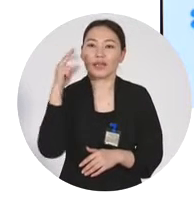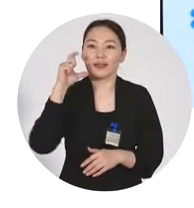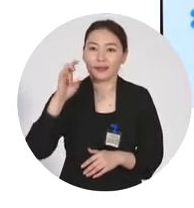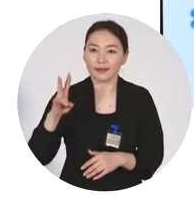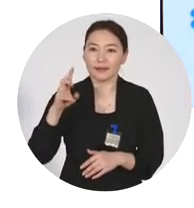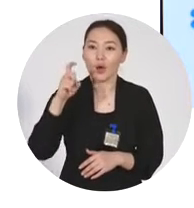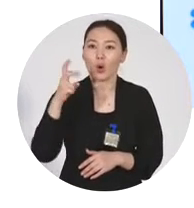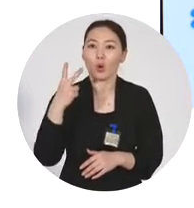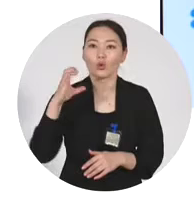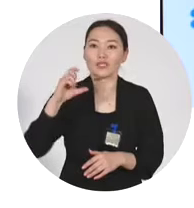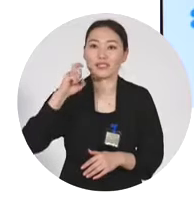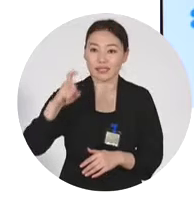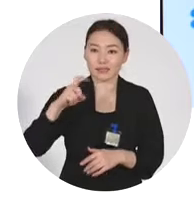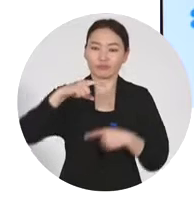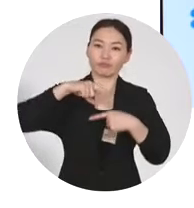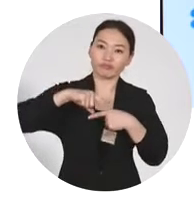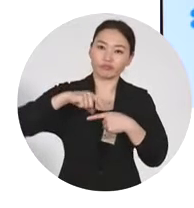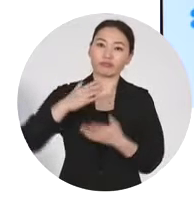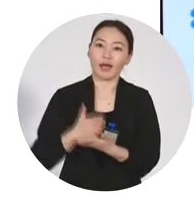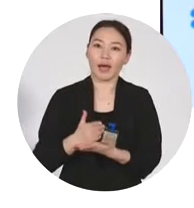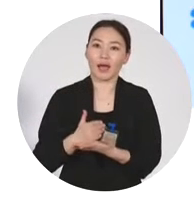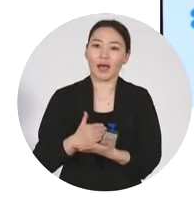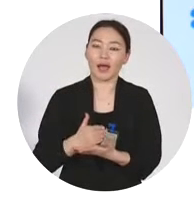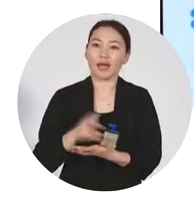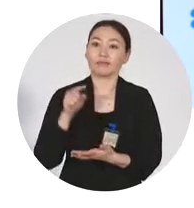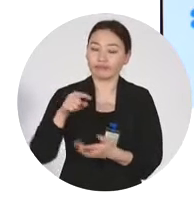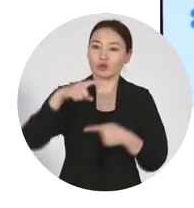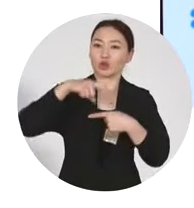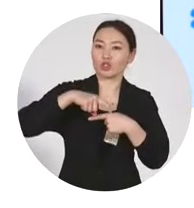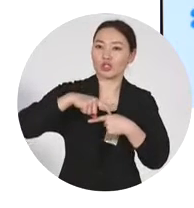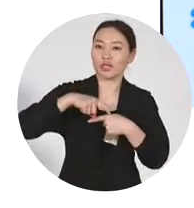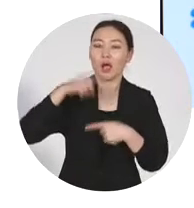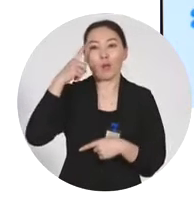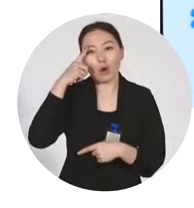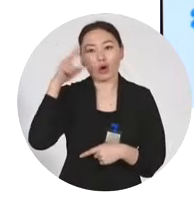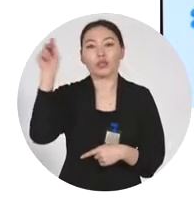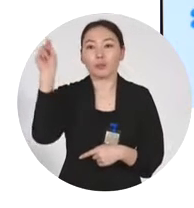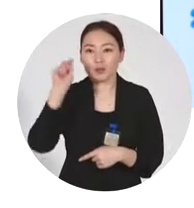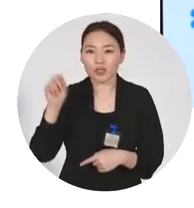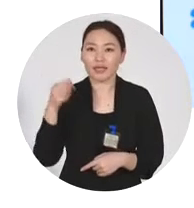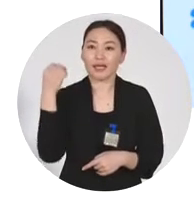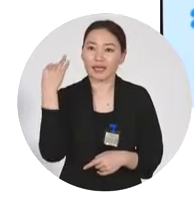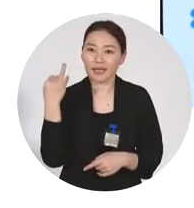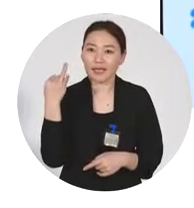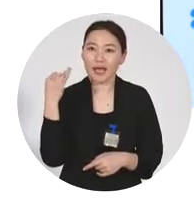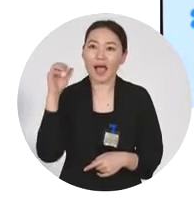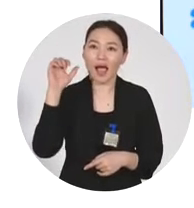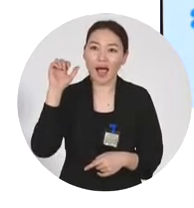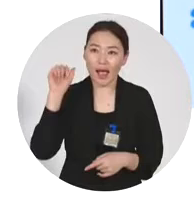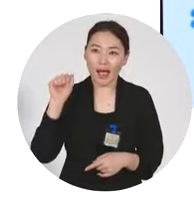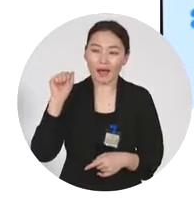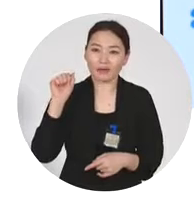ё нөхцөл. За энэ нөхцөлийг монгол бичгээр и а эм үгэнд и э